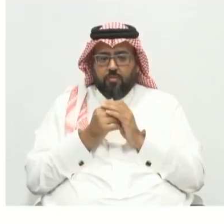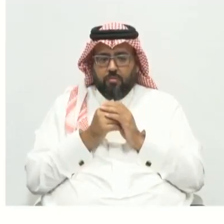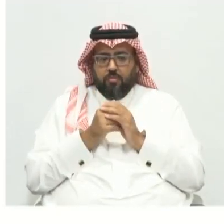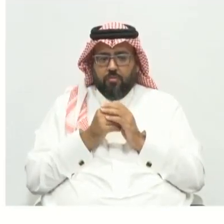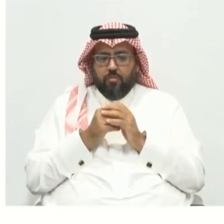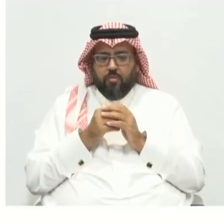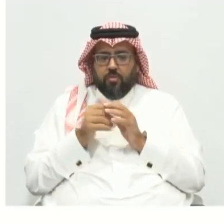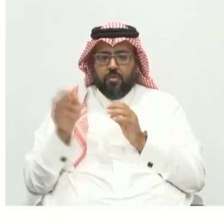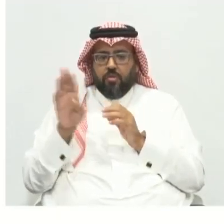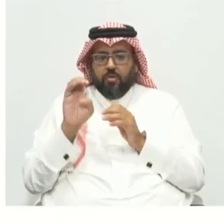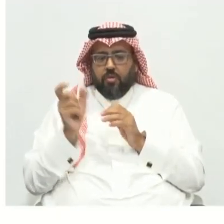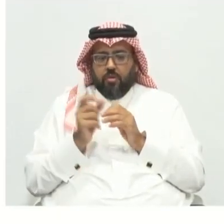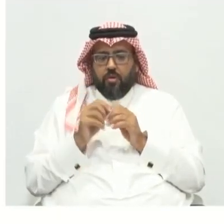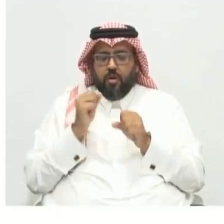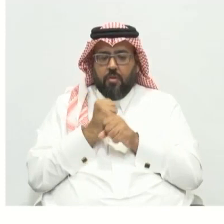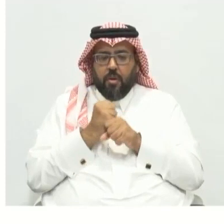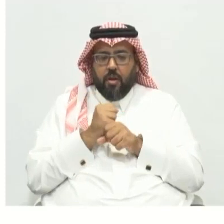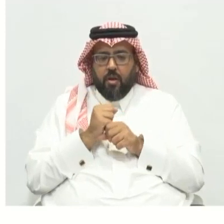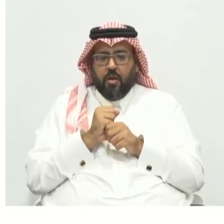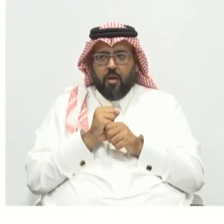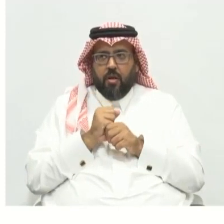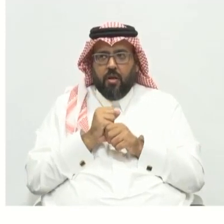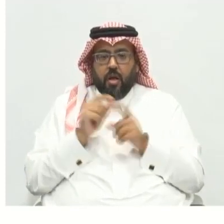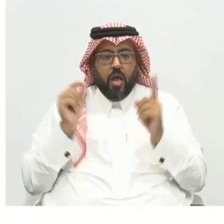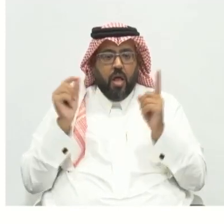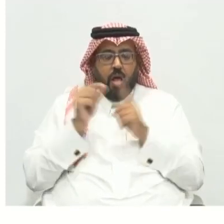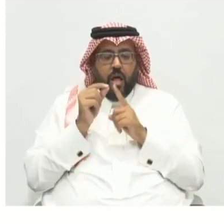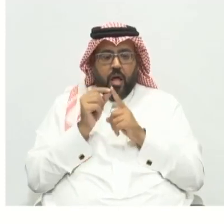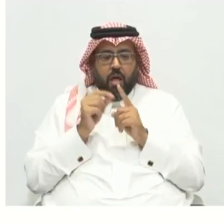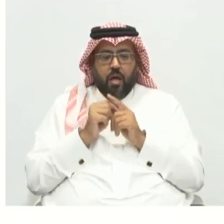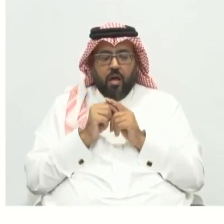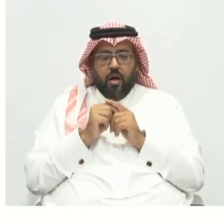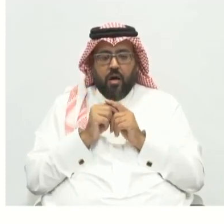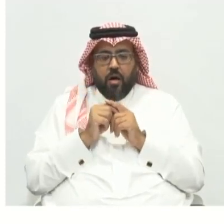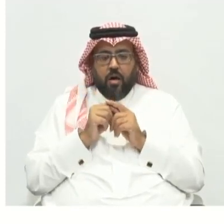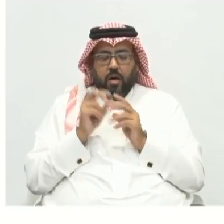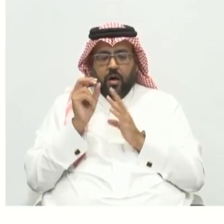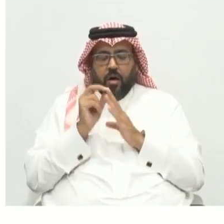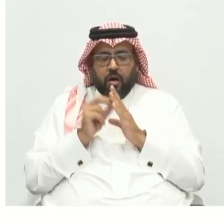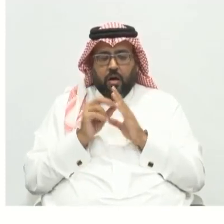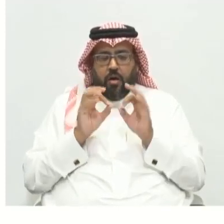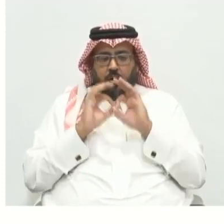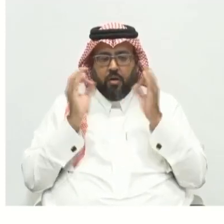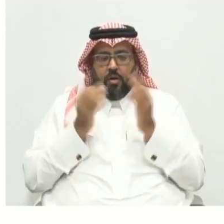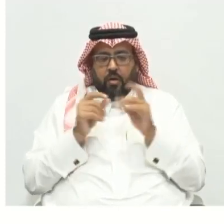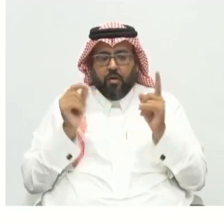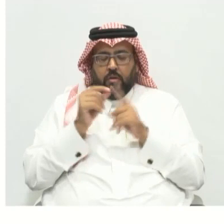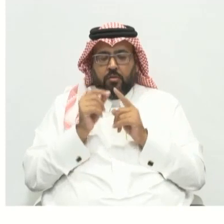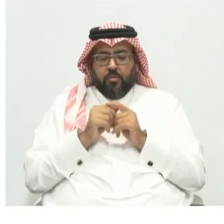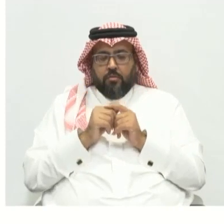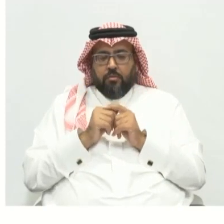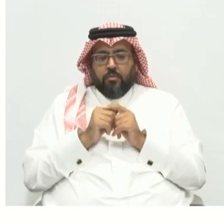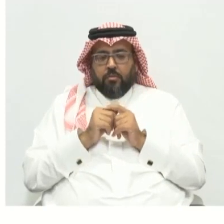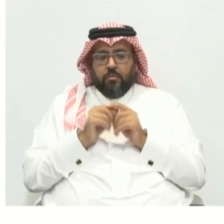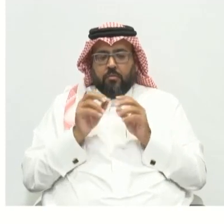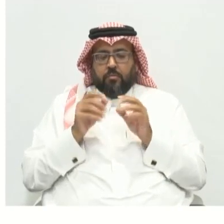واستهجان لذلك السلوك المخالف الهدف من هذه القواعد العادات الاجتماعيه تهدف الى